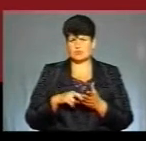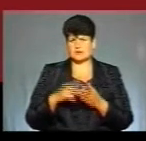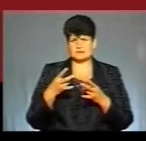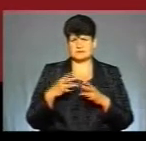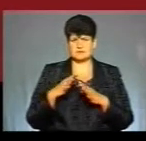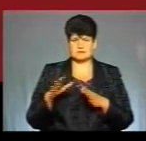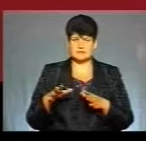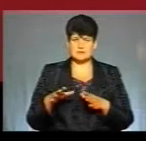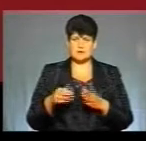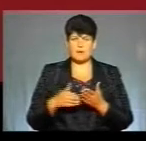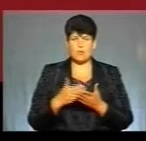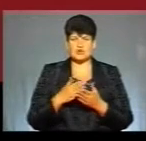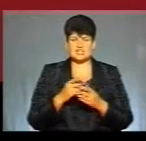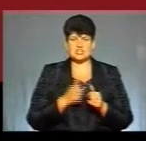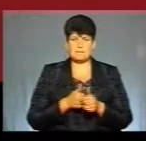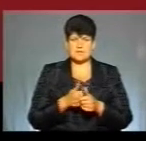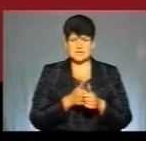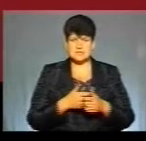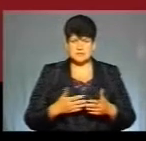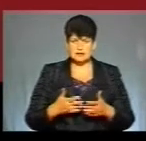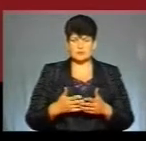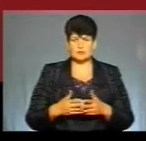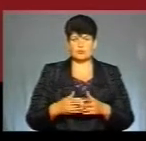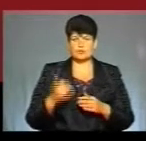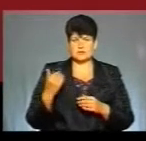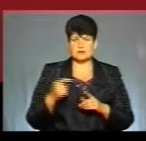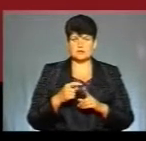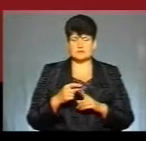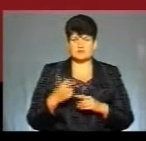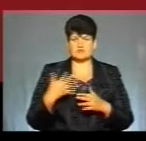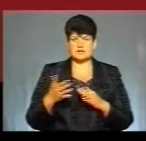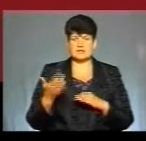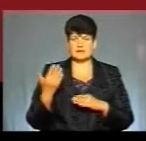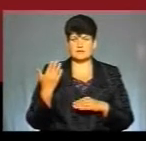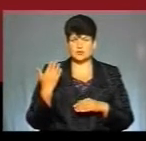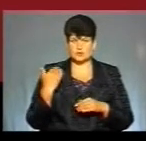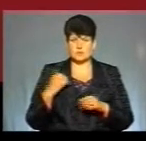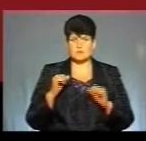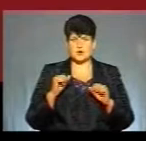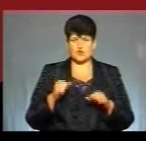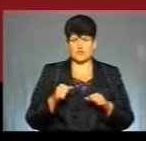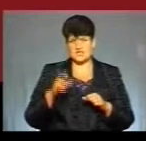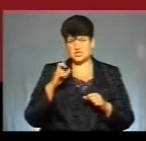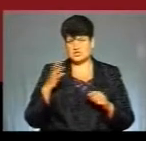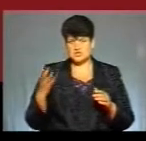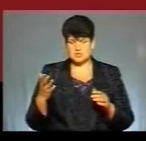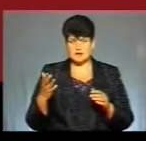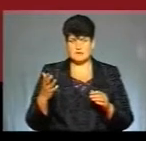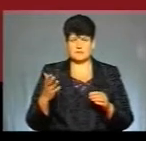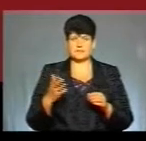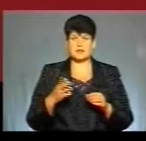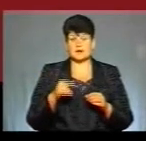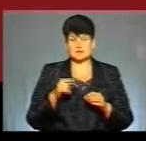чого, якихось там політичних переслідувань. Нас, по їхніх словах, вже давним-давно правова держава. А Венеційська комісія